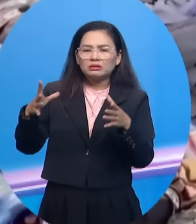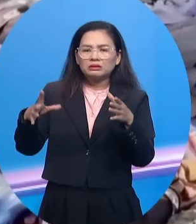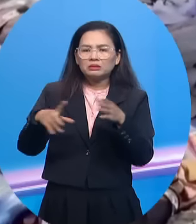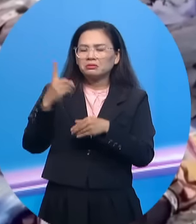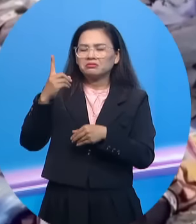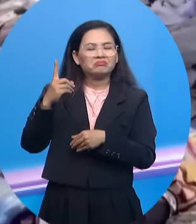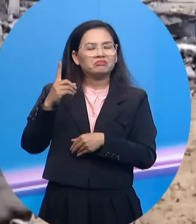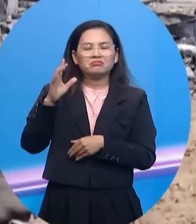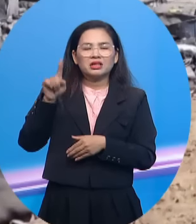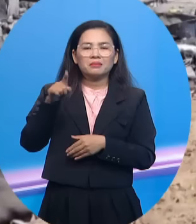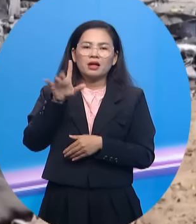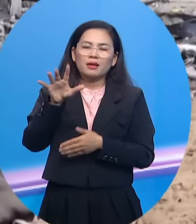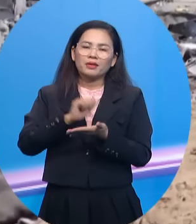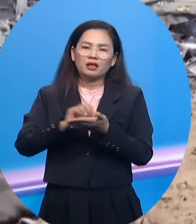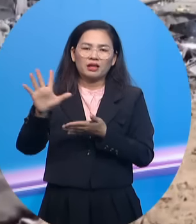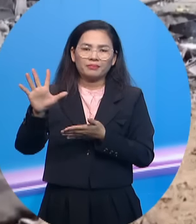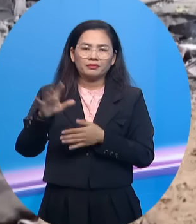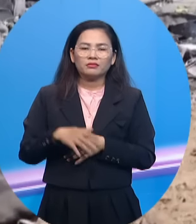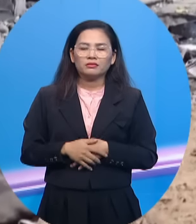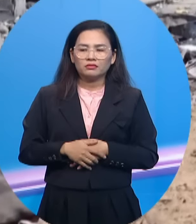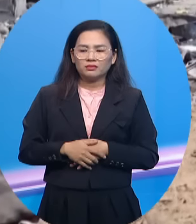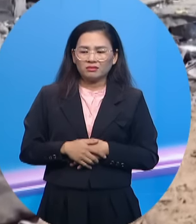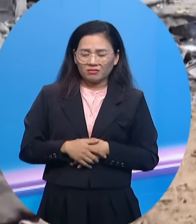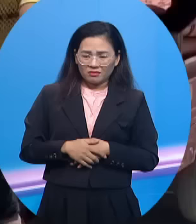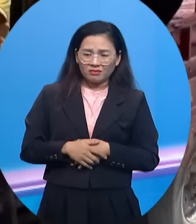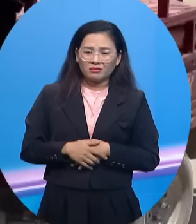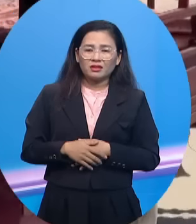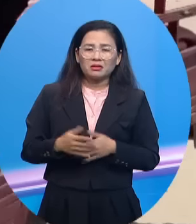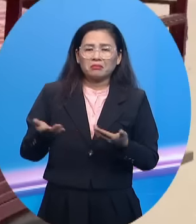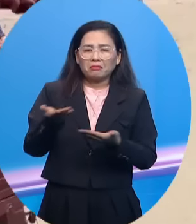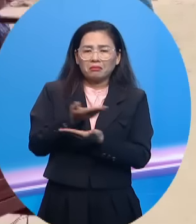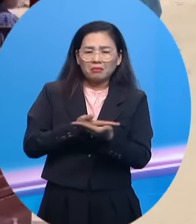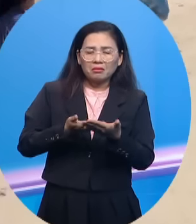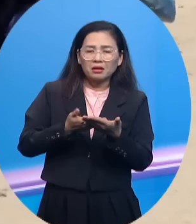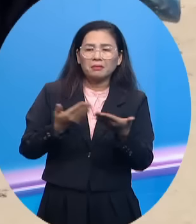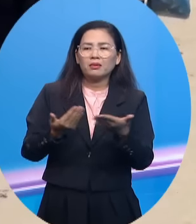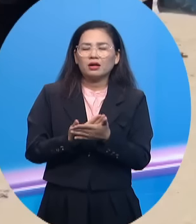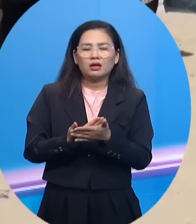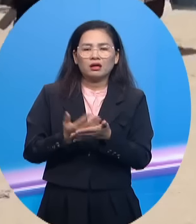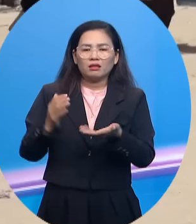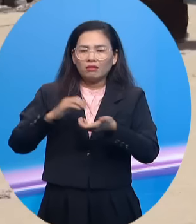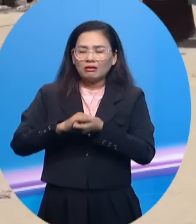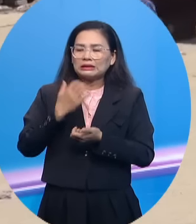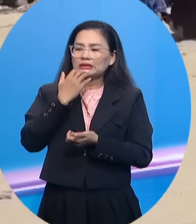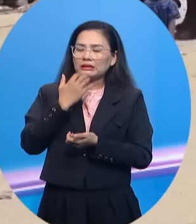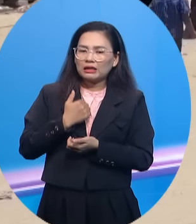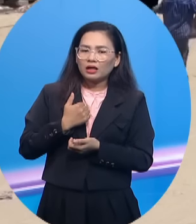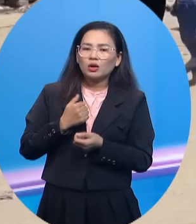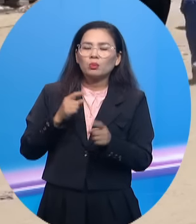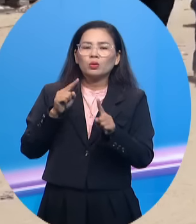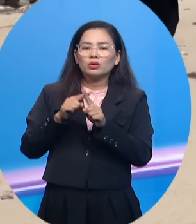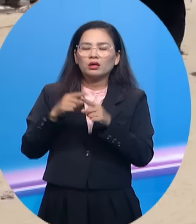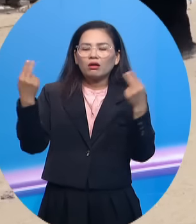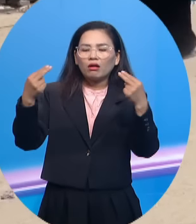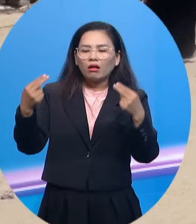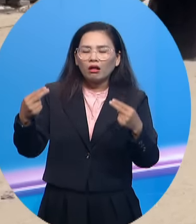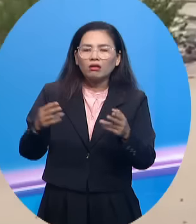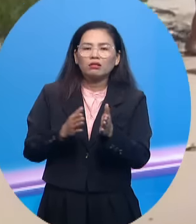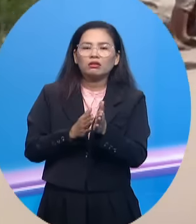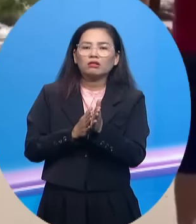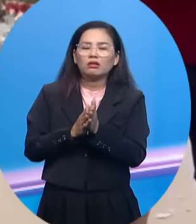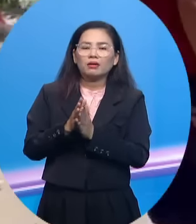ngày 15 tháng 8. Nhóm này cho rằng lời kêu gọi về vòng đàm phán mới là sự phối hợp với Israel để kiềm chế khả năng phản ứng